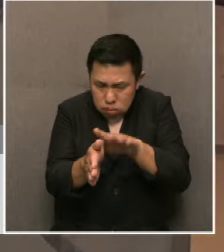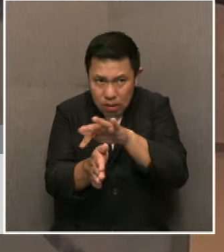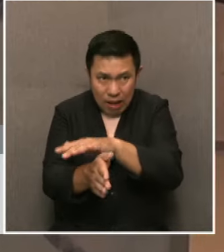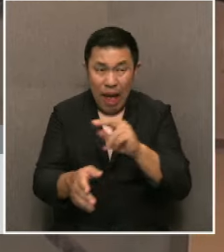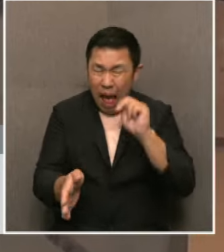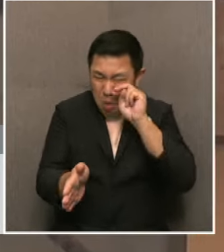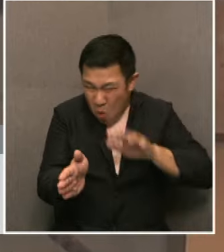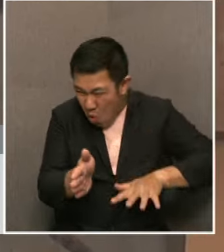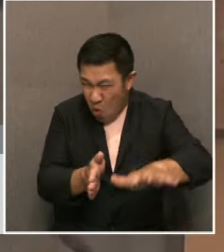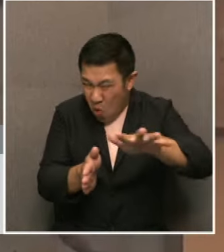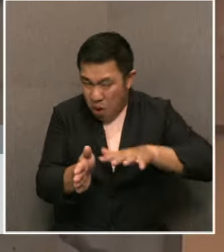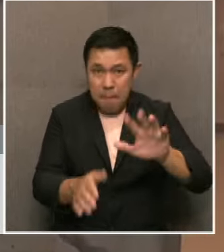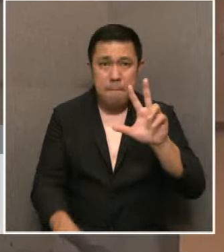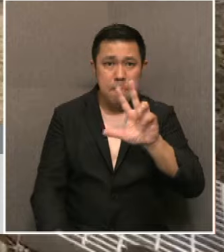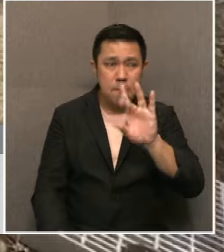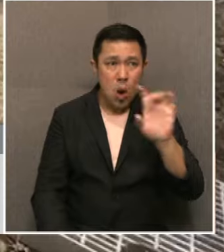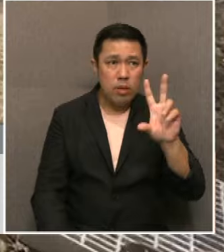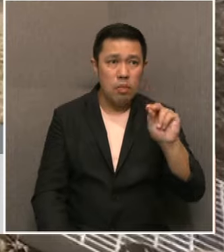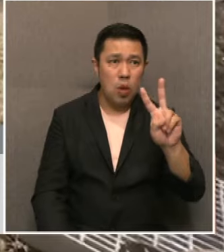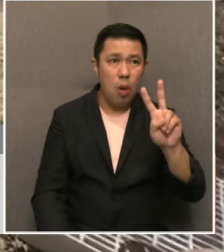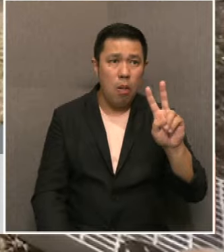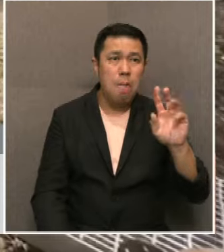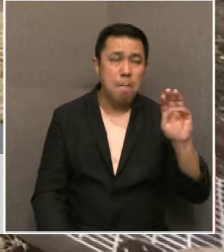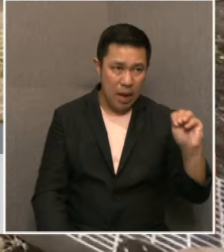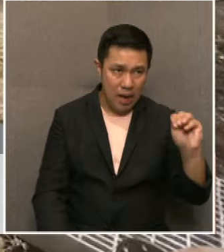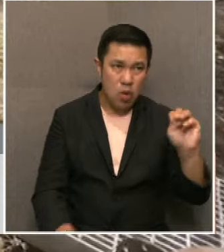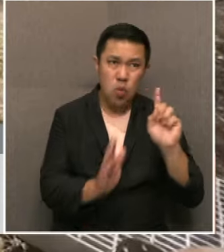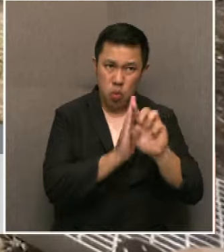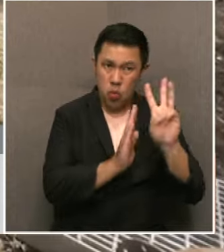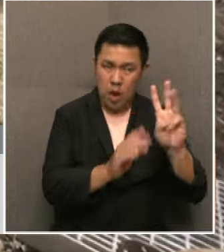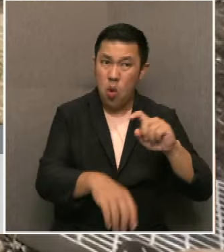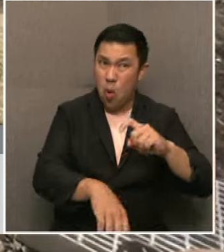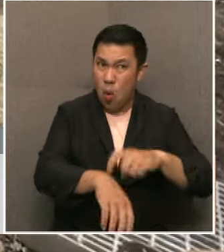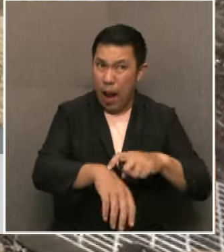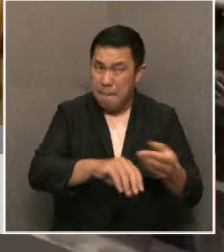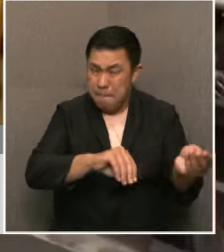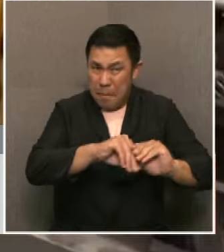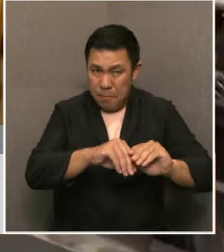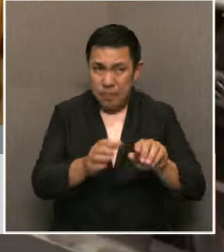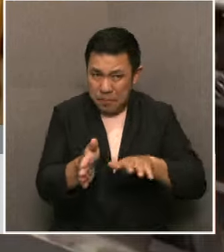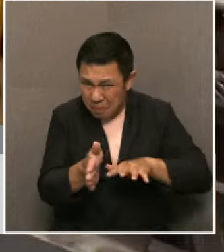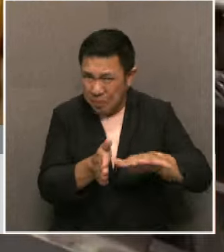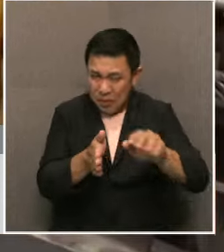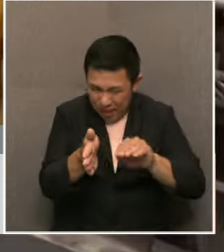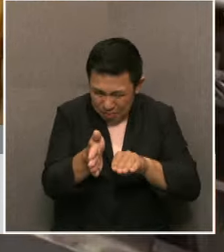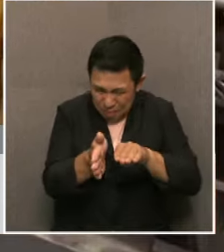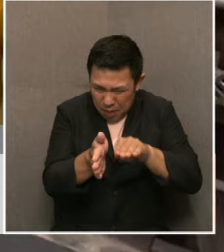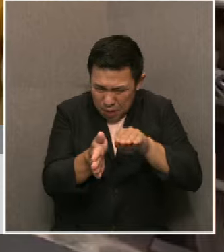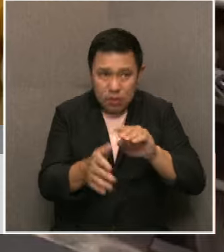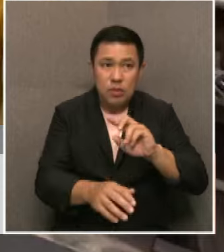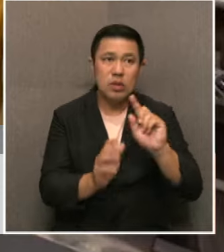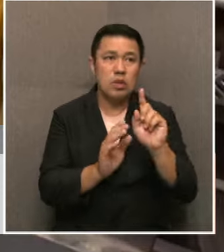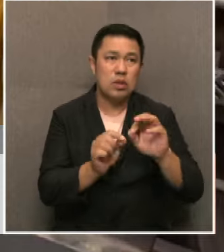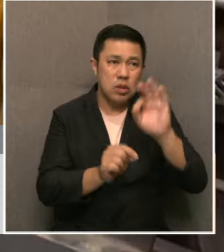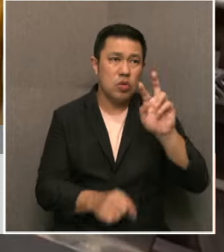ที่832ลูกบาศก์เมตรต่อวินาทีมีแนวโน้มเพิ่มขึ้นเฉลี่ย2เซนติเมตรต่อ1ชั่วโมงระดับน้ำน่